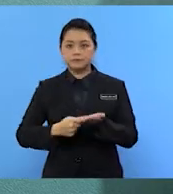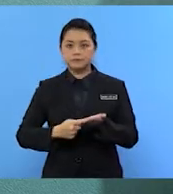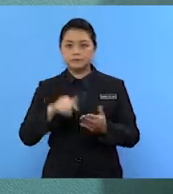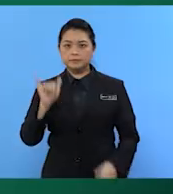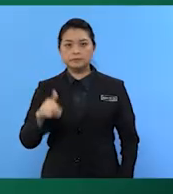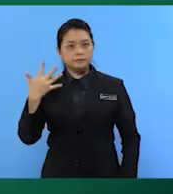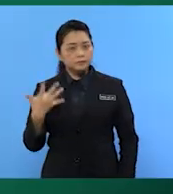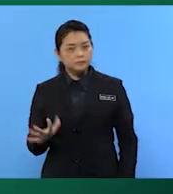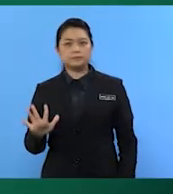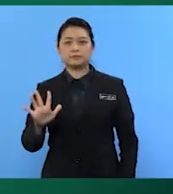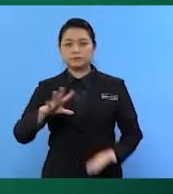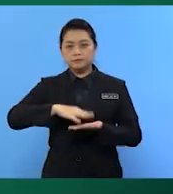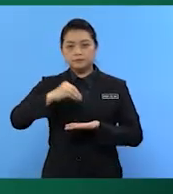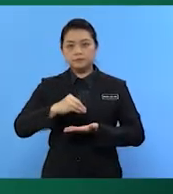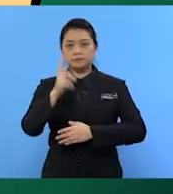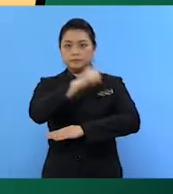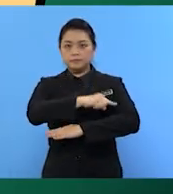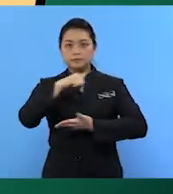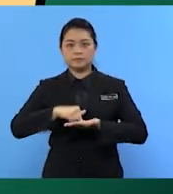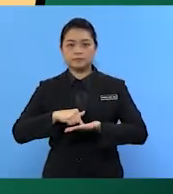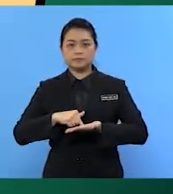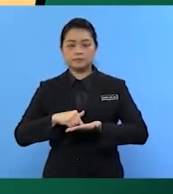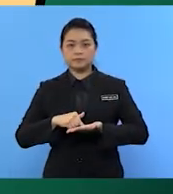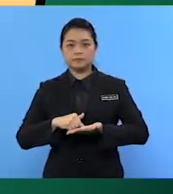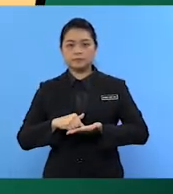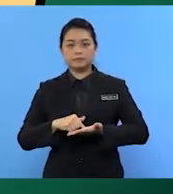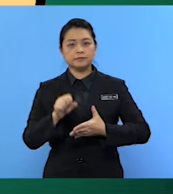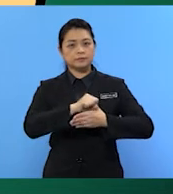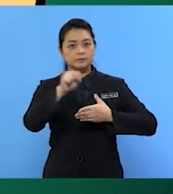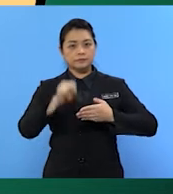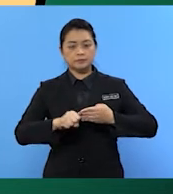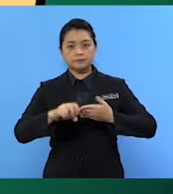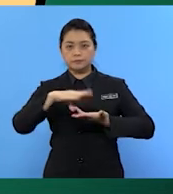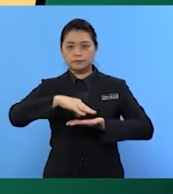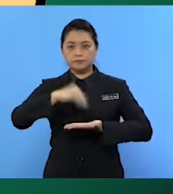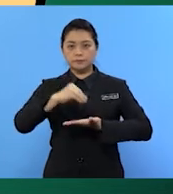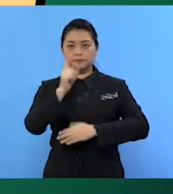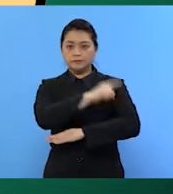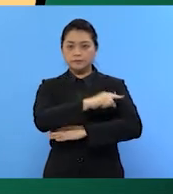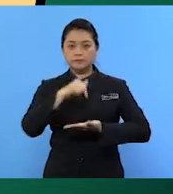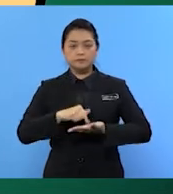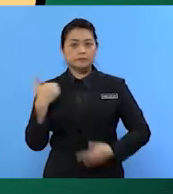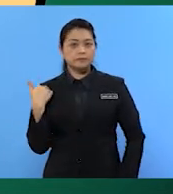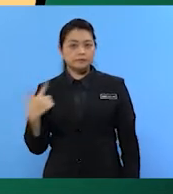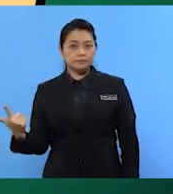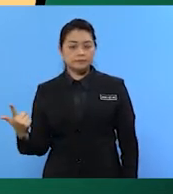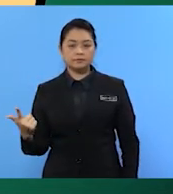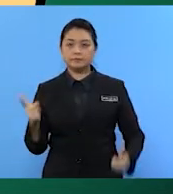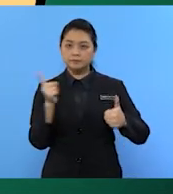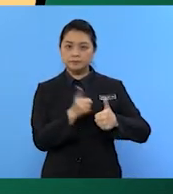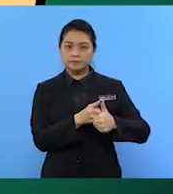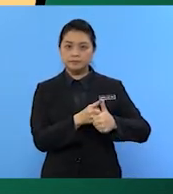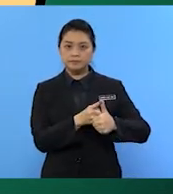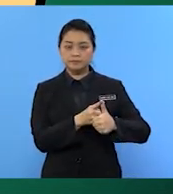telah dipelajari pada hari ini. Kesimpulan pembelajaran hari ini ialah yang